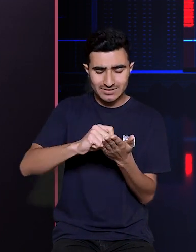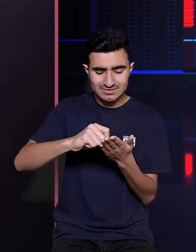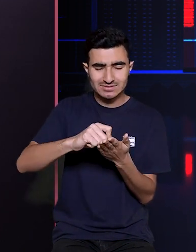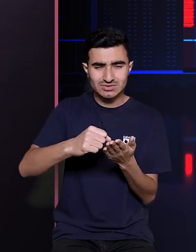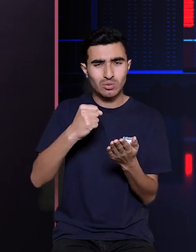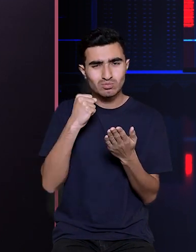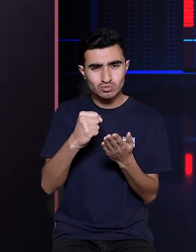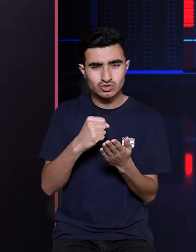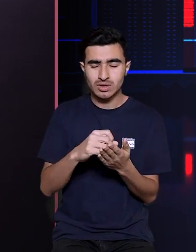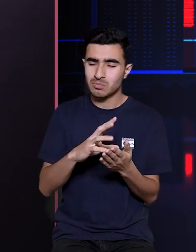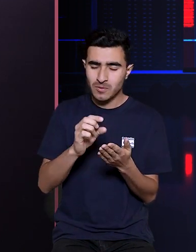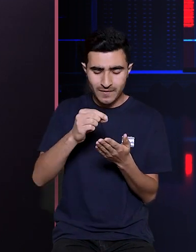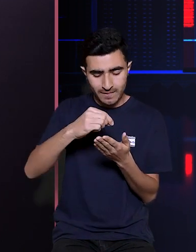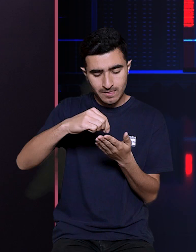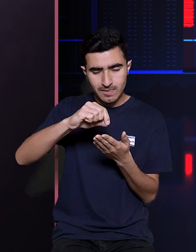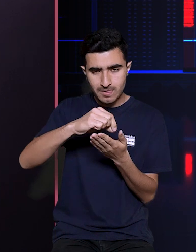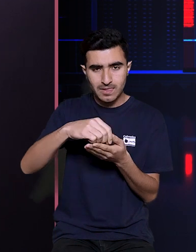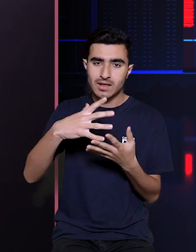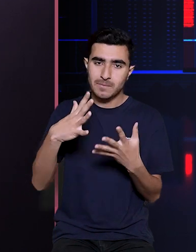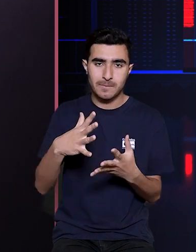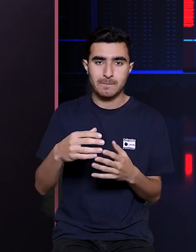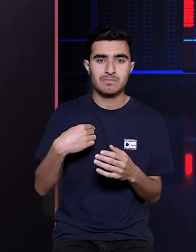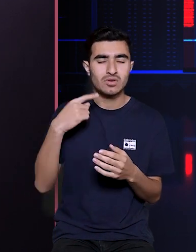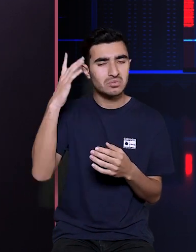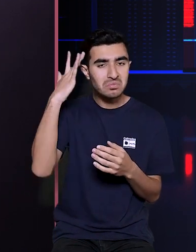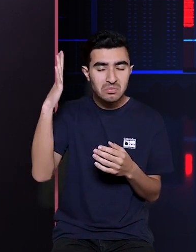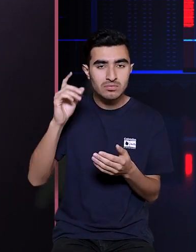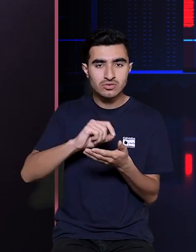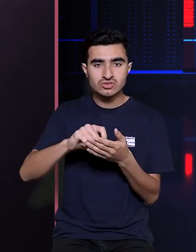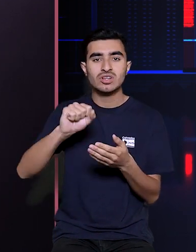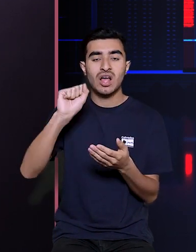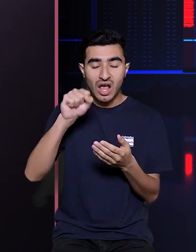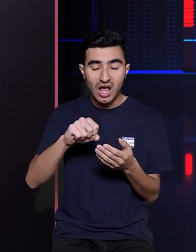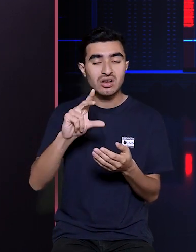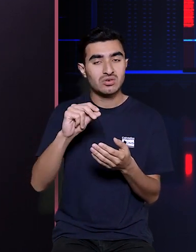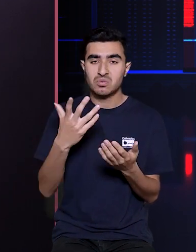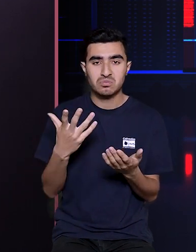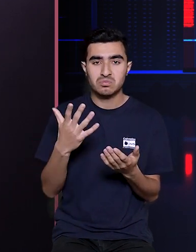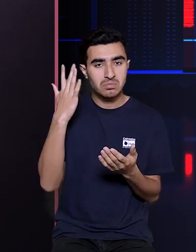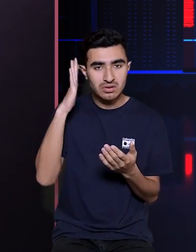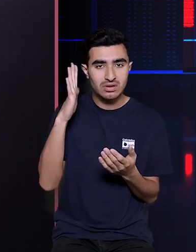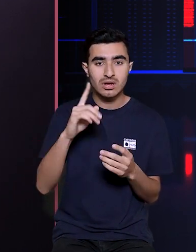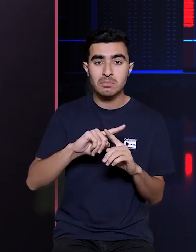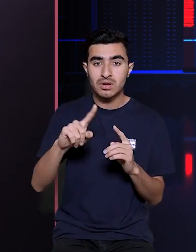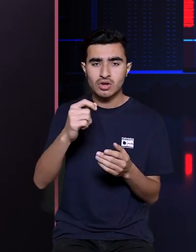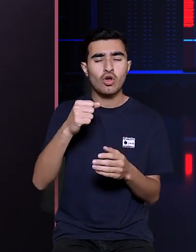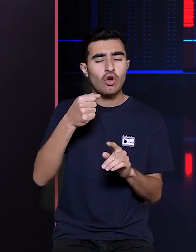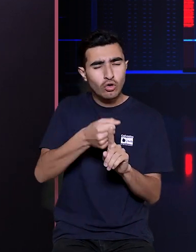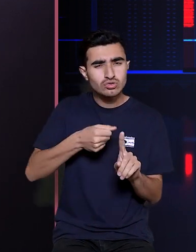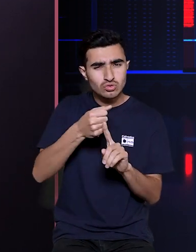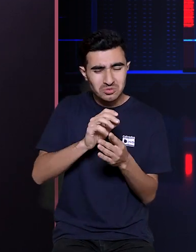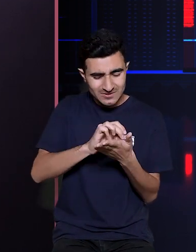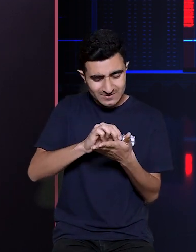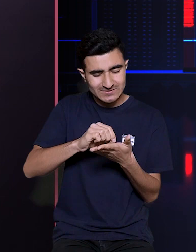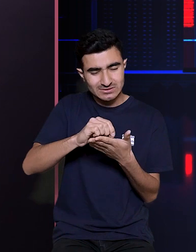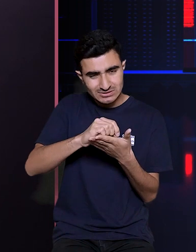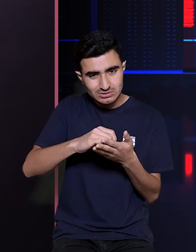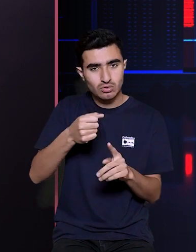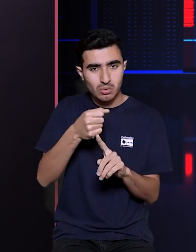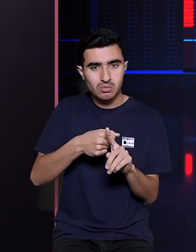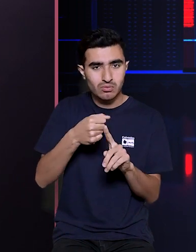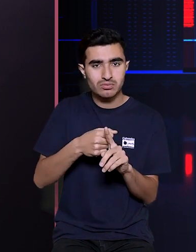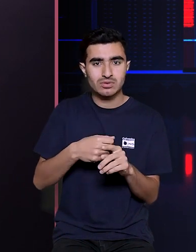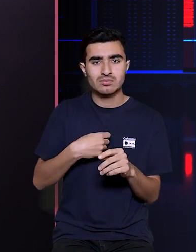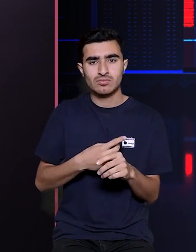रही है। मैं नहीं जानती कि उससे लिखने जा रहा था कि नहीं, लेकिन कोशिश वो ज़रूर कर रही थी। मैं